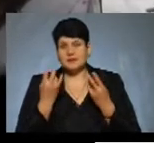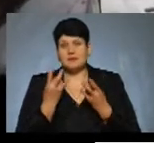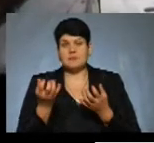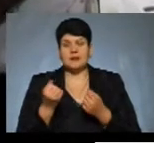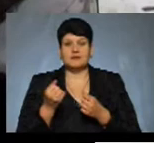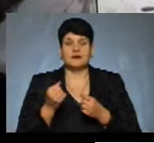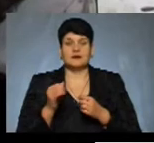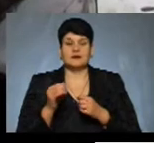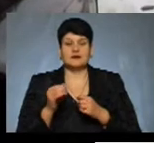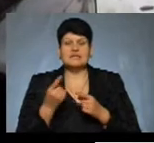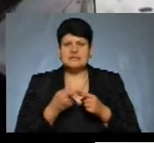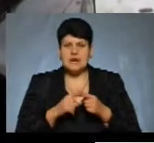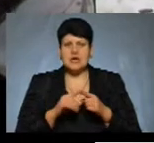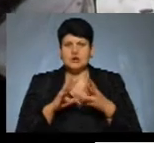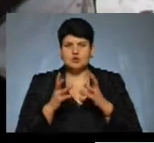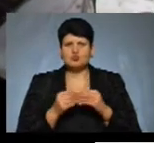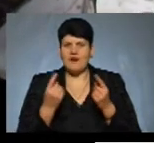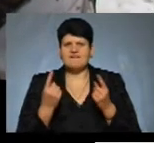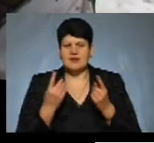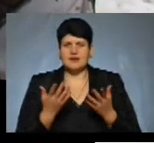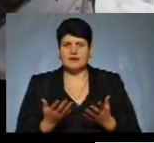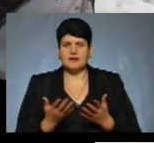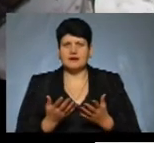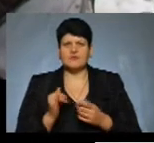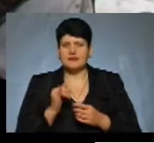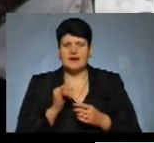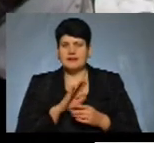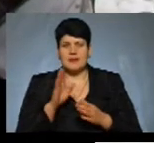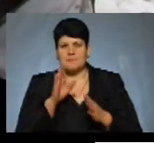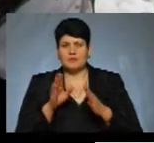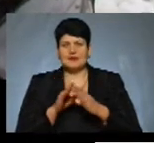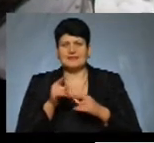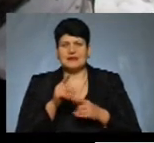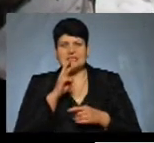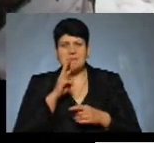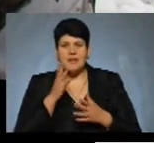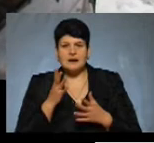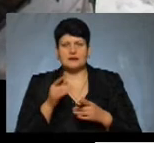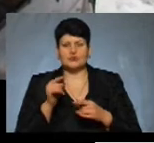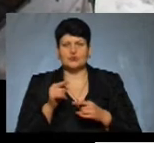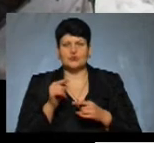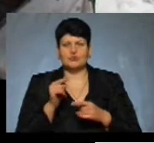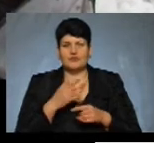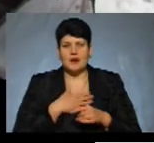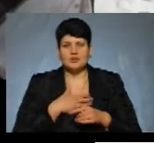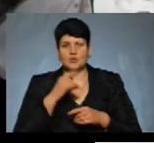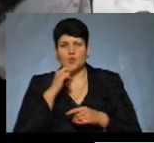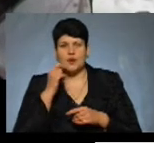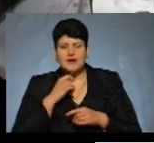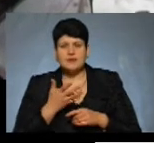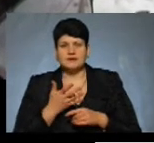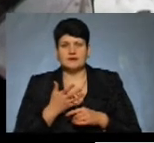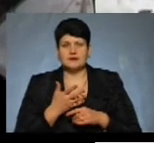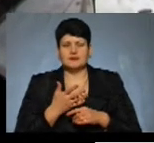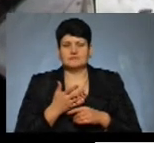сума велика, і вона ну не підпорядковується тим зарплатам, тому населенню нашій Україні. Люди